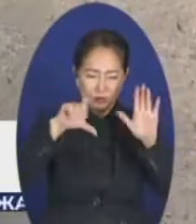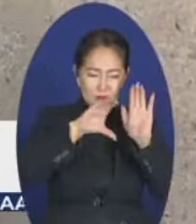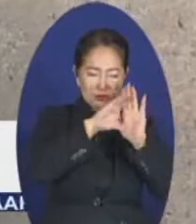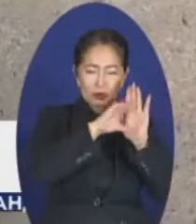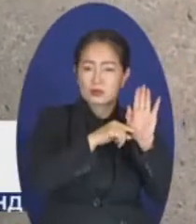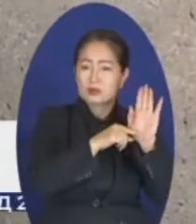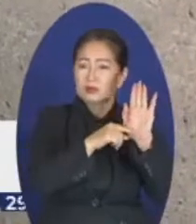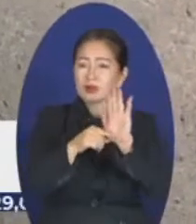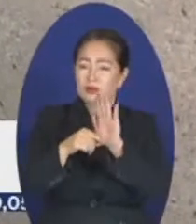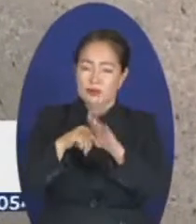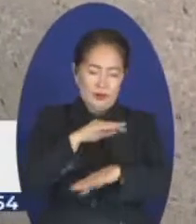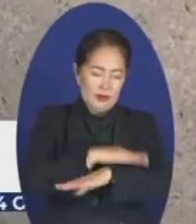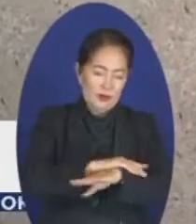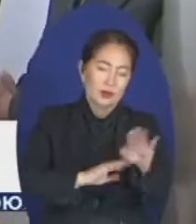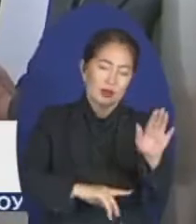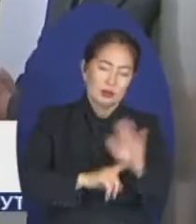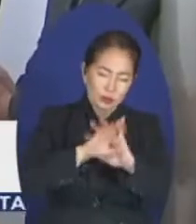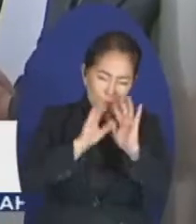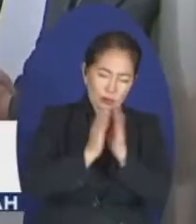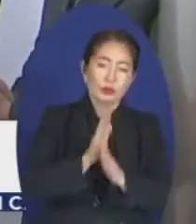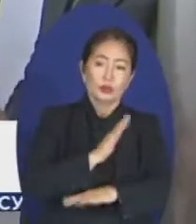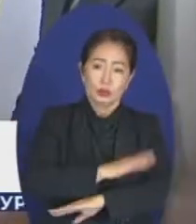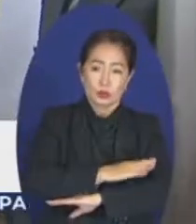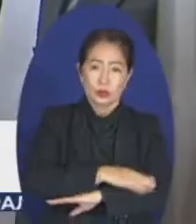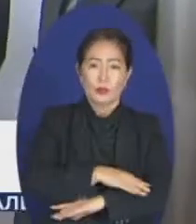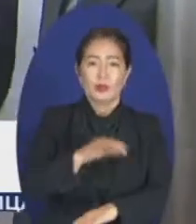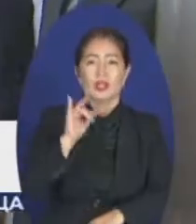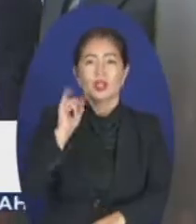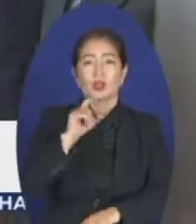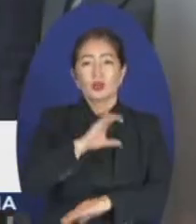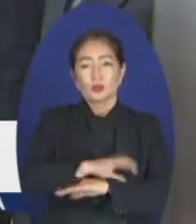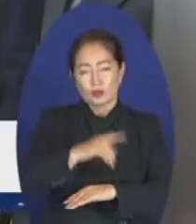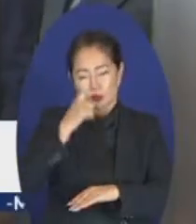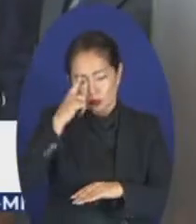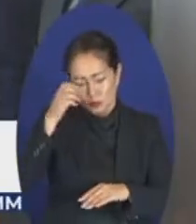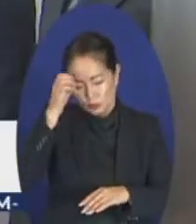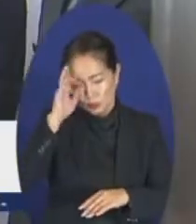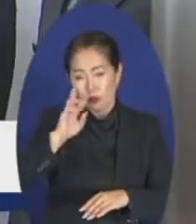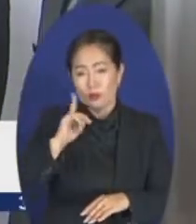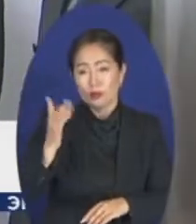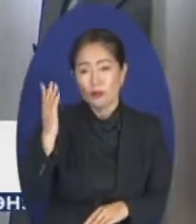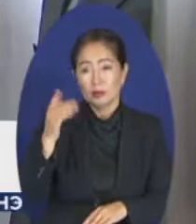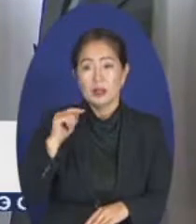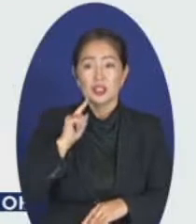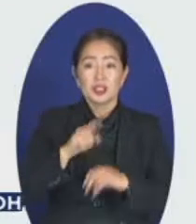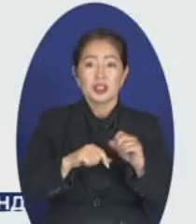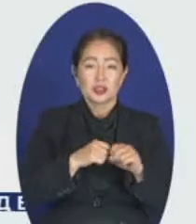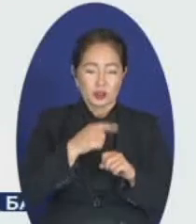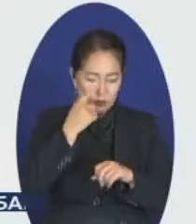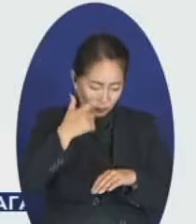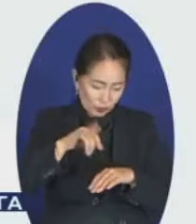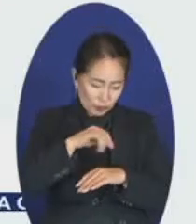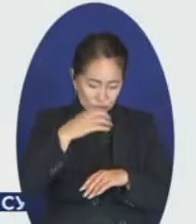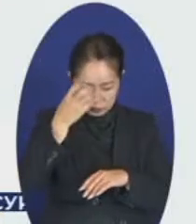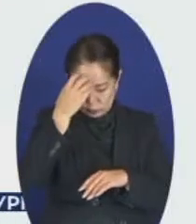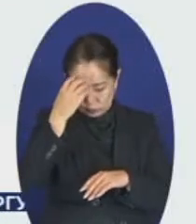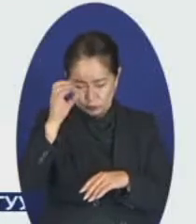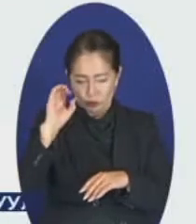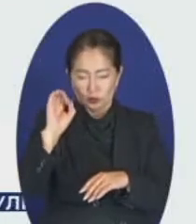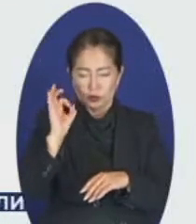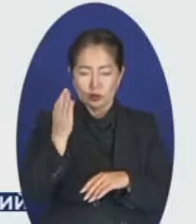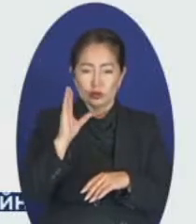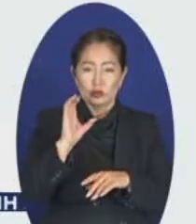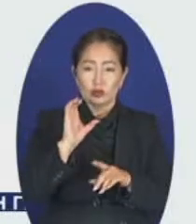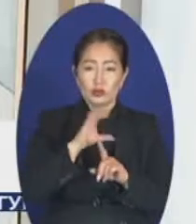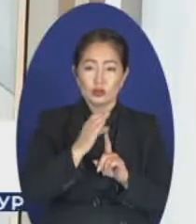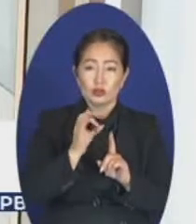шинэ хичээлийн жилийг эхлүүлж байна. Монгол улсын ерөнхийлөгч Монгол улсын их сургуулийн нээлтийн үеэр хэлсэн үгэндээ энэ жил манай улсад төрч ёсны түүх тойнууд